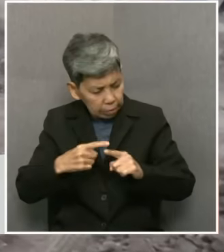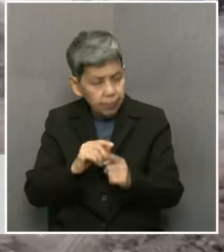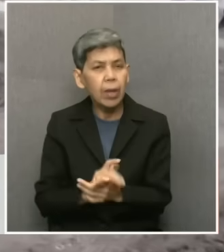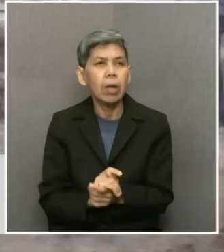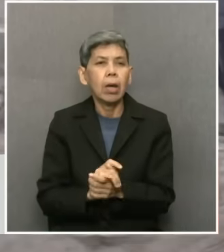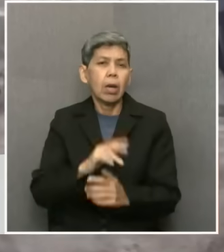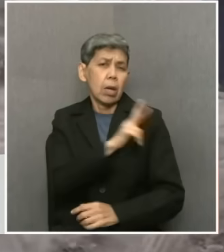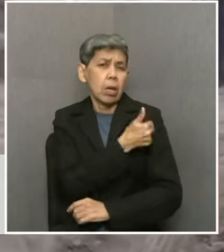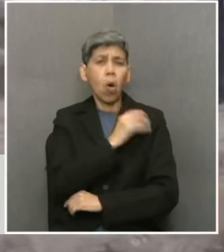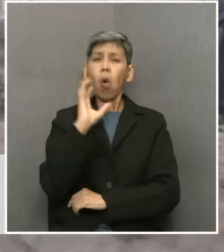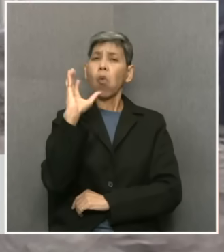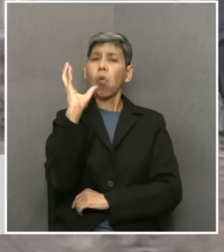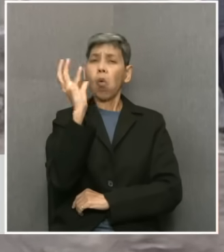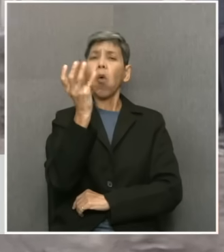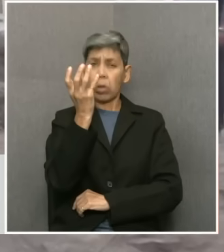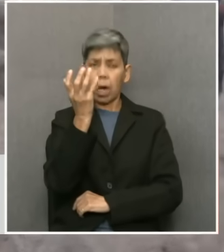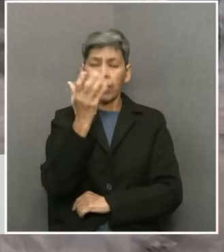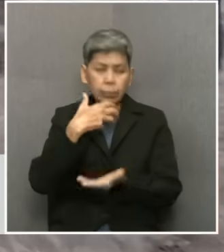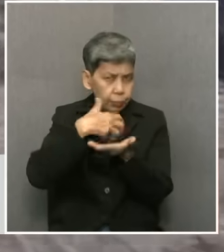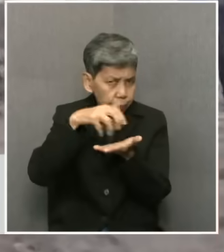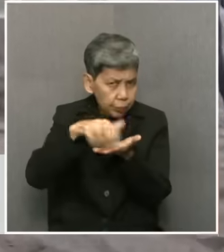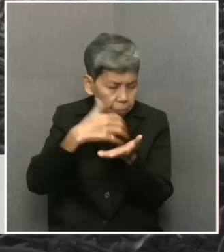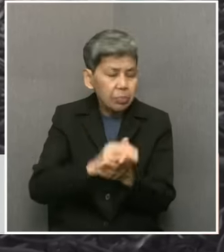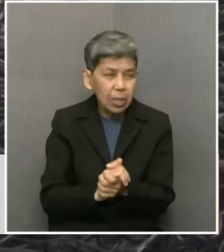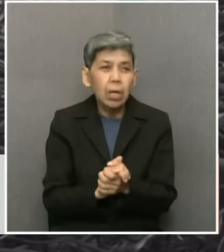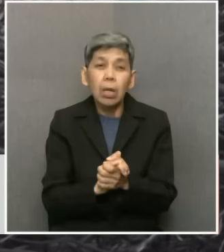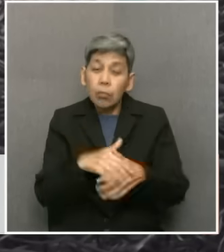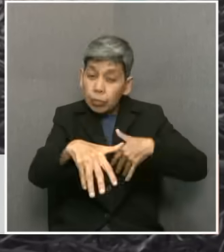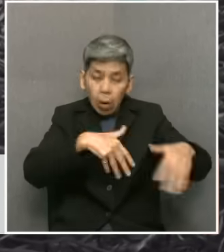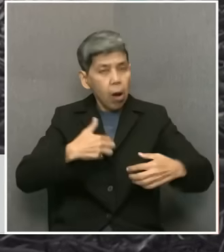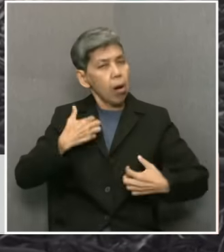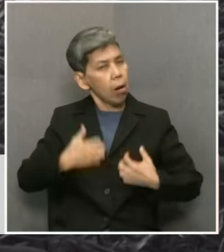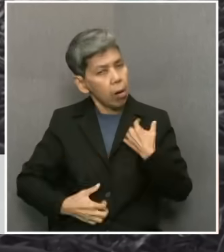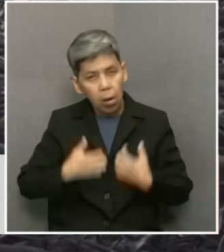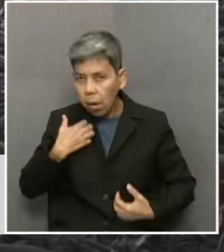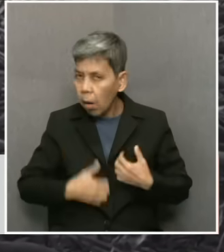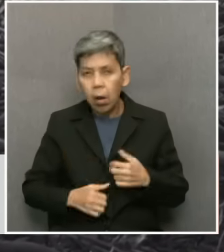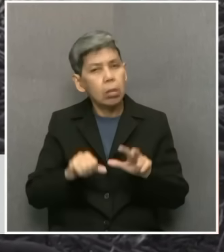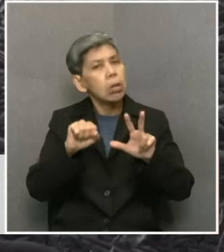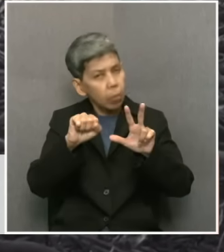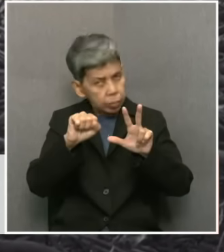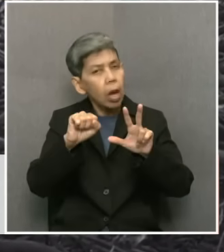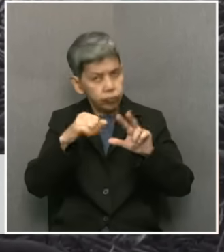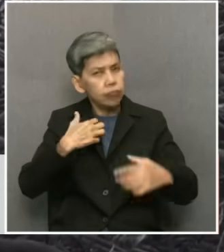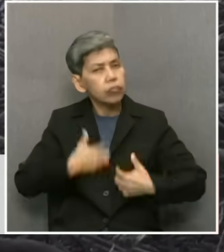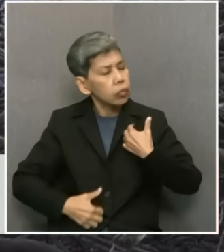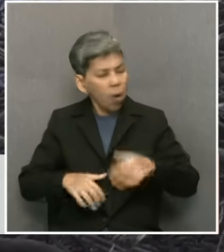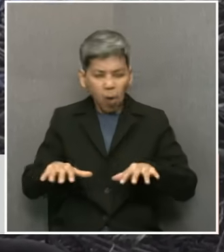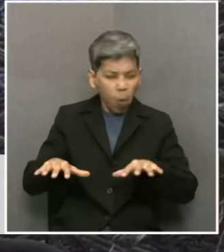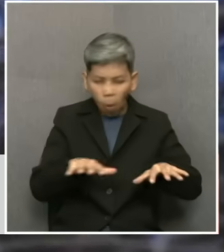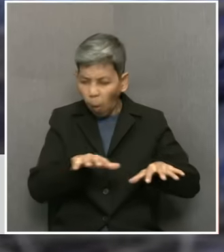องค์การอนามัยโลกหรือว่า WHO ระบุว่าชาวโมร็อกโกเดือดร้อนกว่า 300,000 คนนับเป็นแผ่นดินไหว